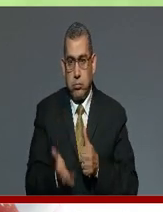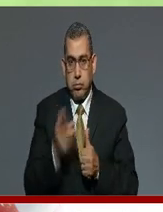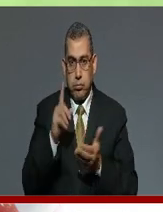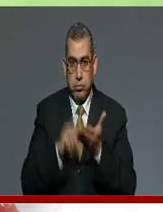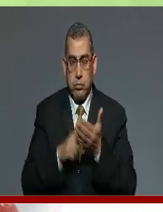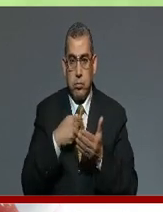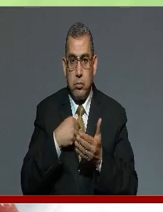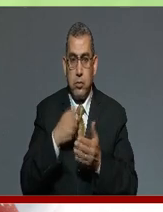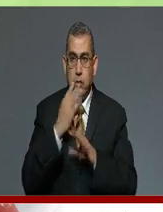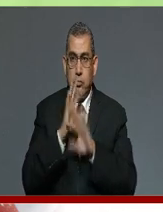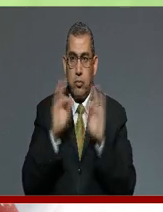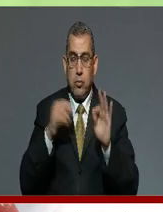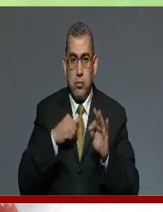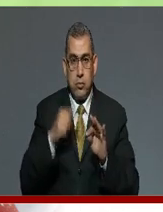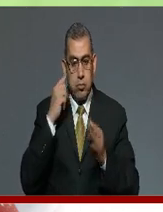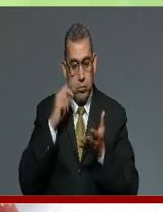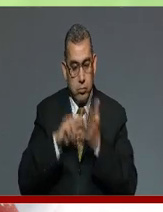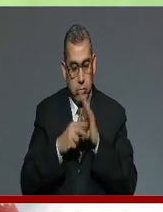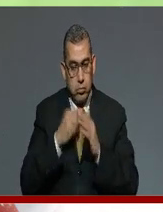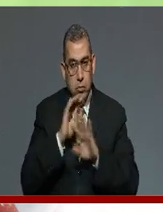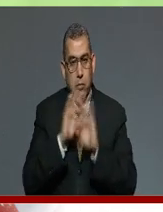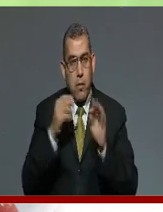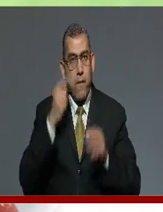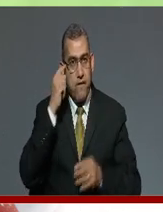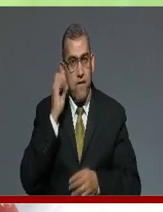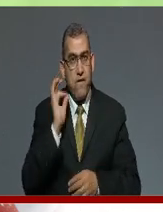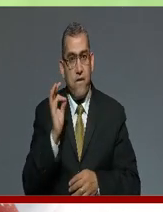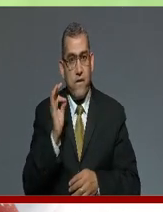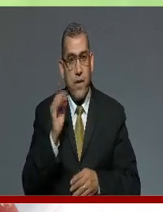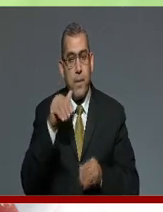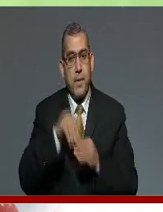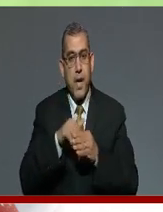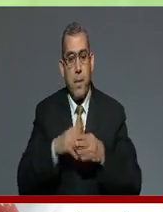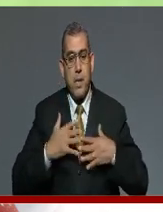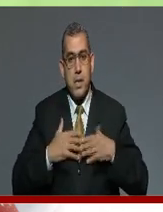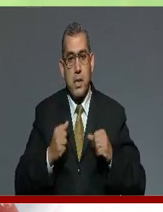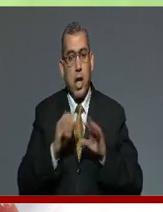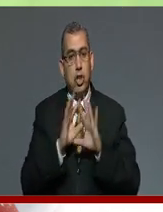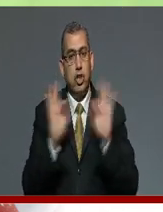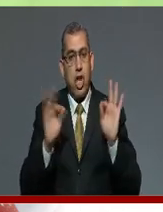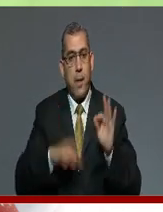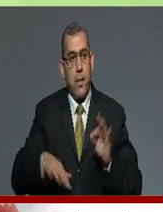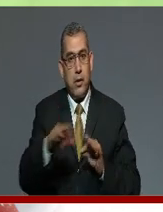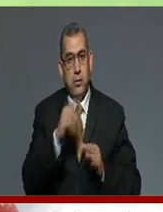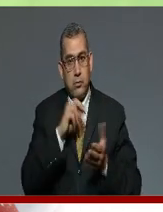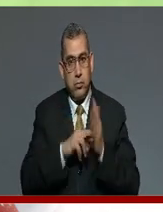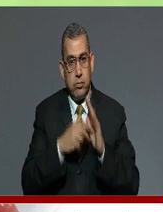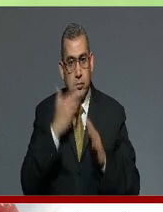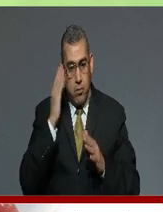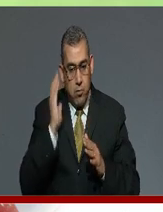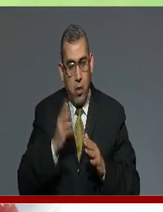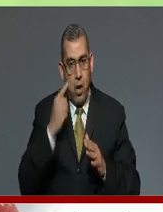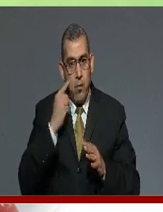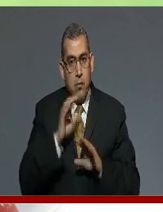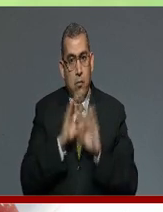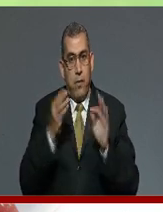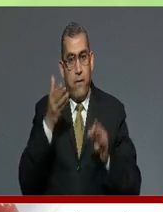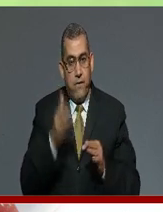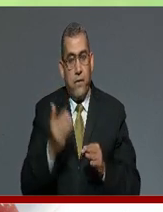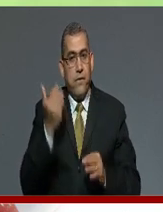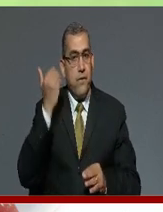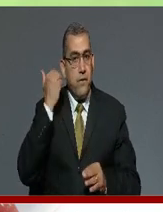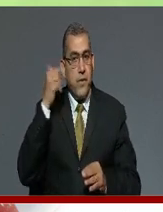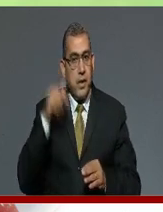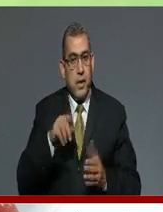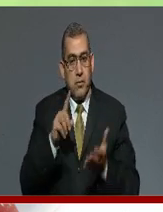خرجنا بمفهوم التامين الصحي الشامل وهذا يعني اننا اصبح لدينا